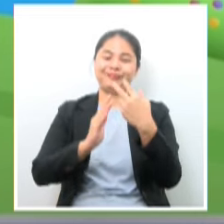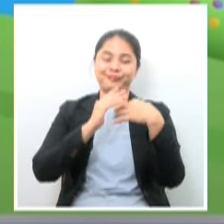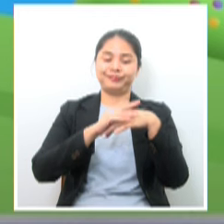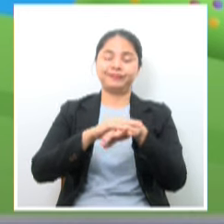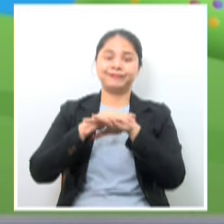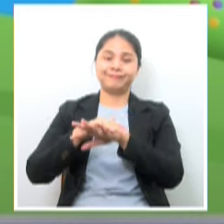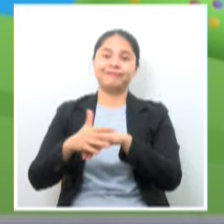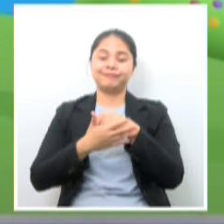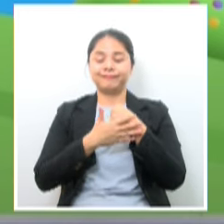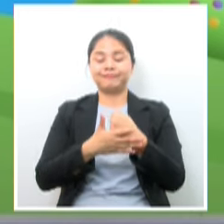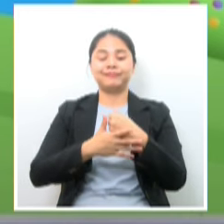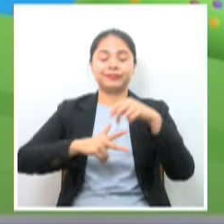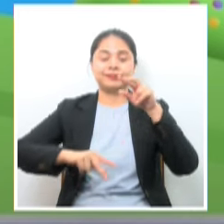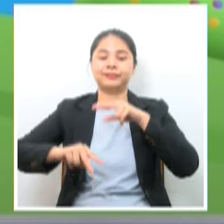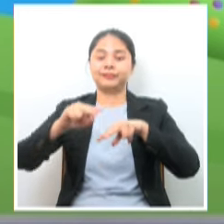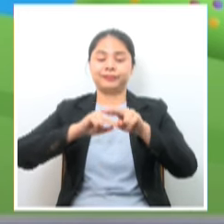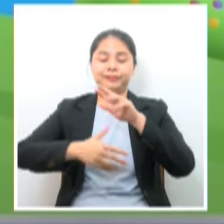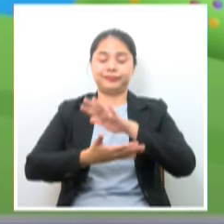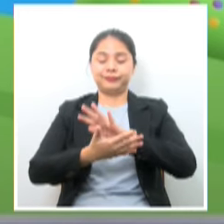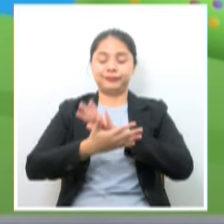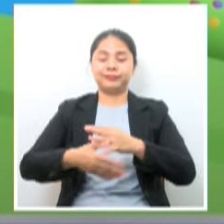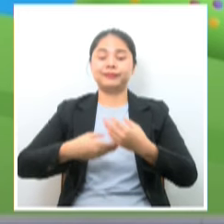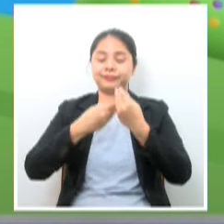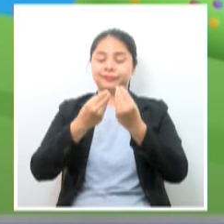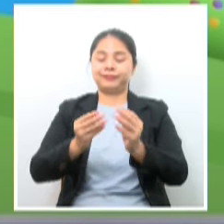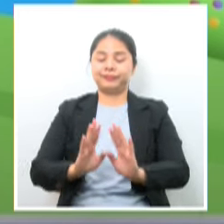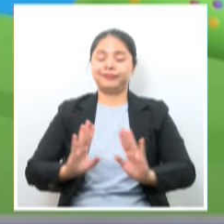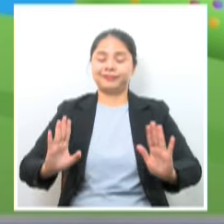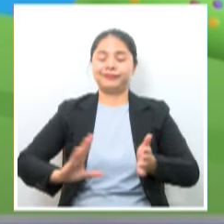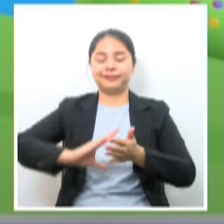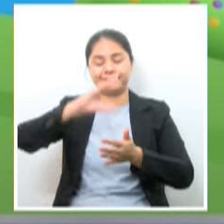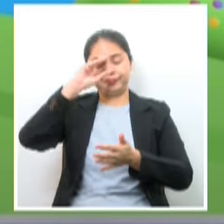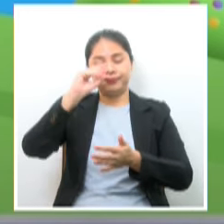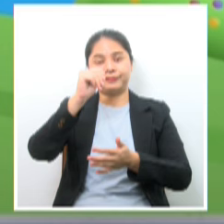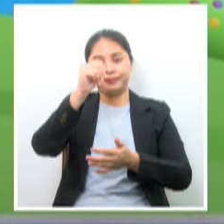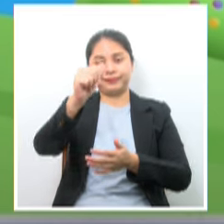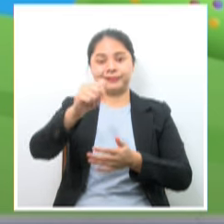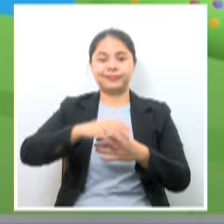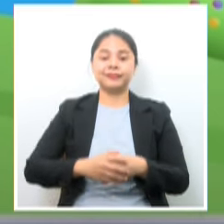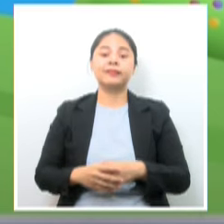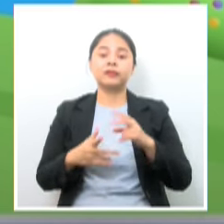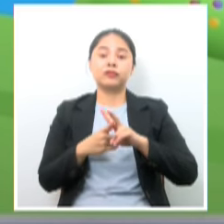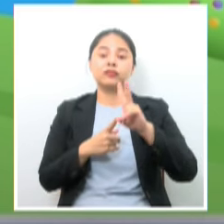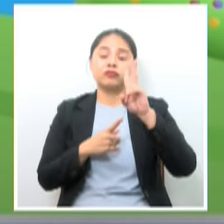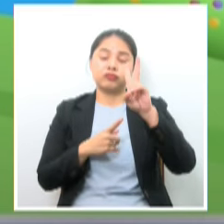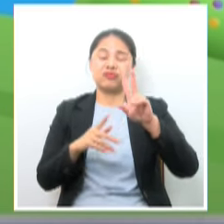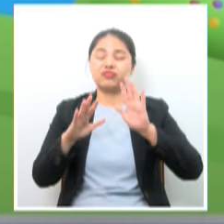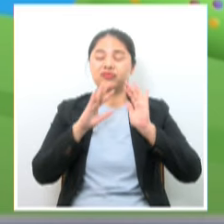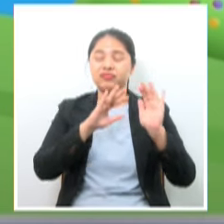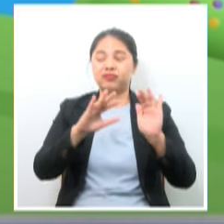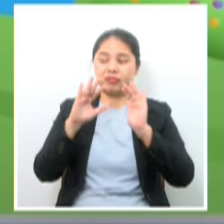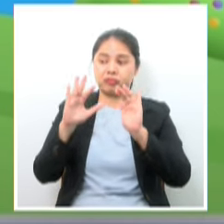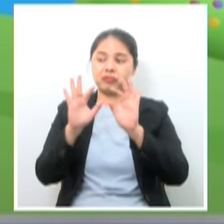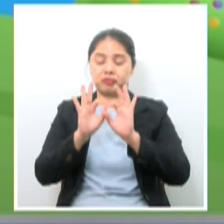การช่วยเหลือดูแลโรงเรียนของเราให้เปิดการเรียนได้อย่างมีคุณภาพนะครับ เรื่องที่สองที่อยากจะฝากเน้นย้ำต